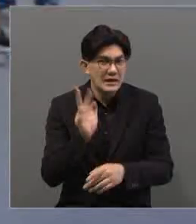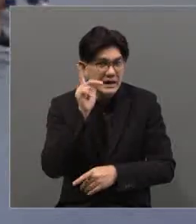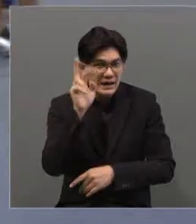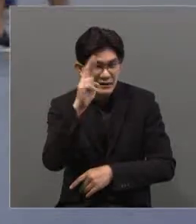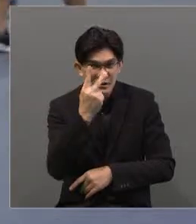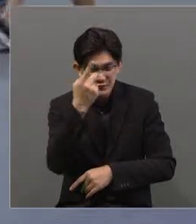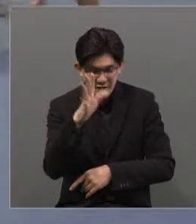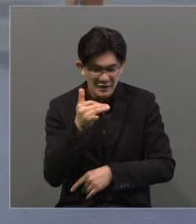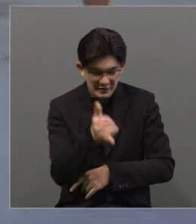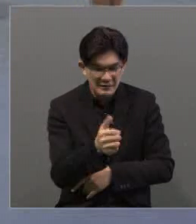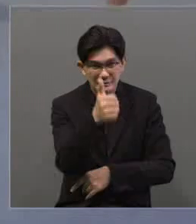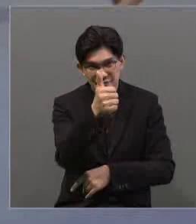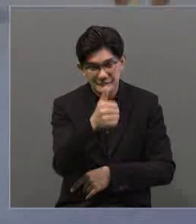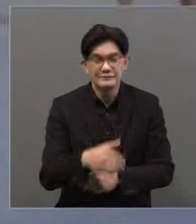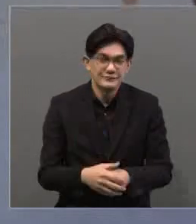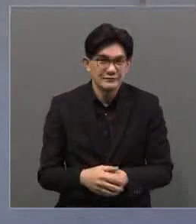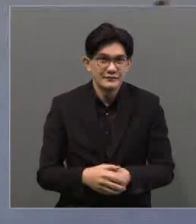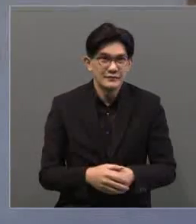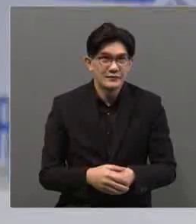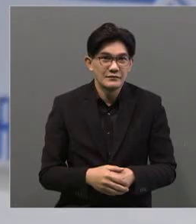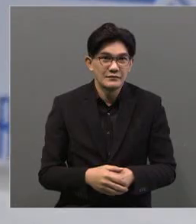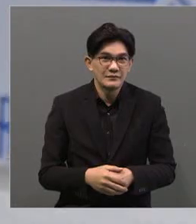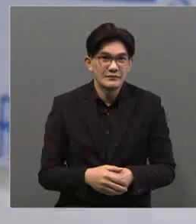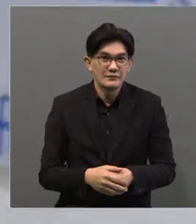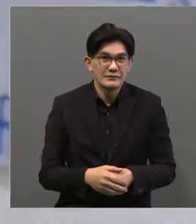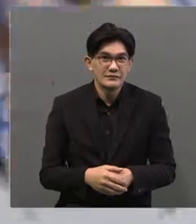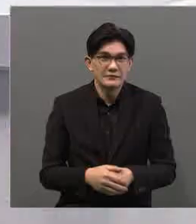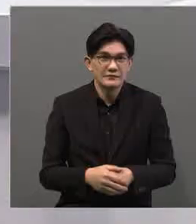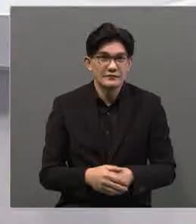ราก็ไปเที่ยวชมงานกันได้ค่ะ ยังอยู่กัน